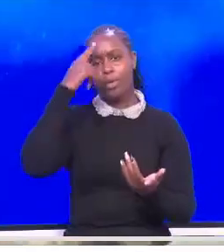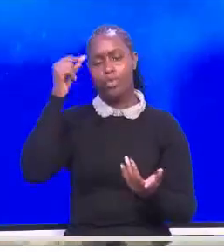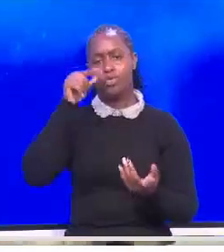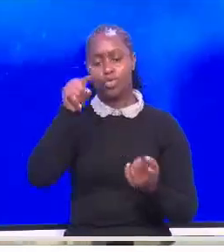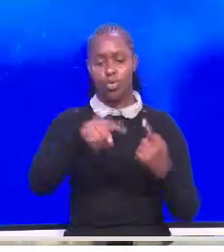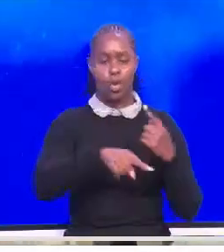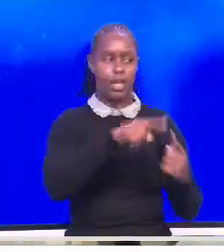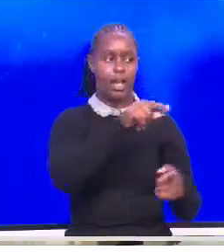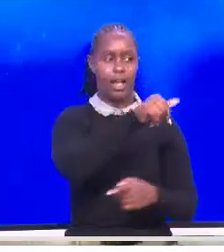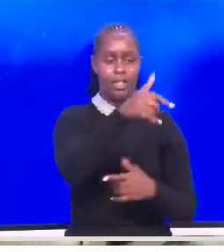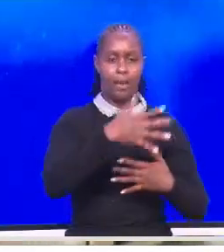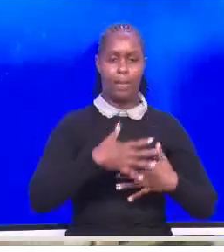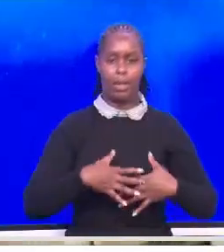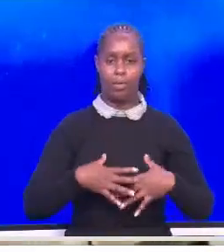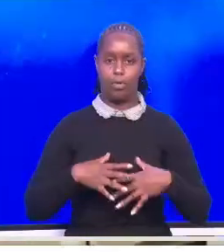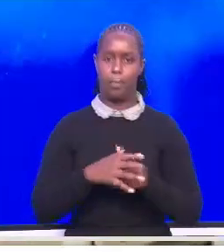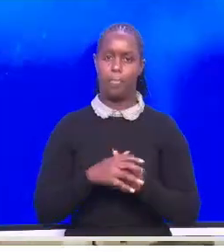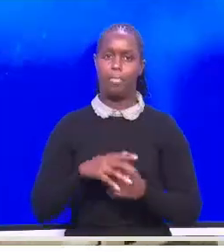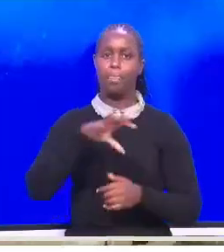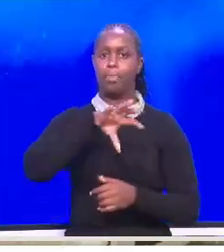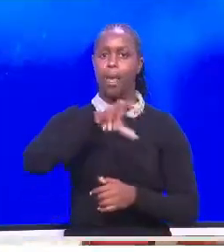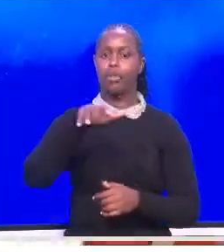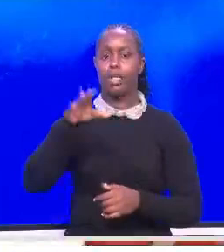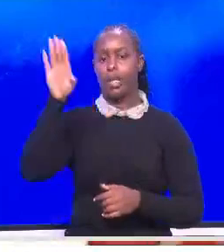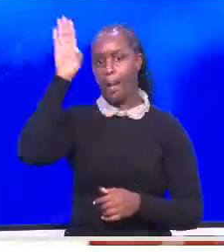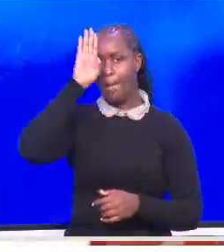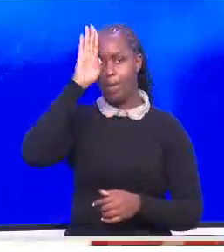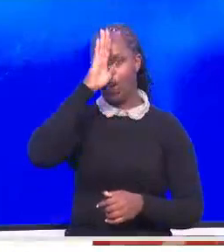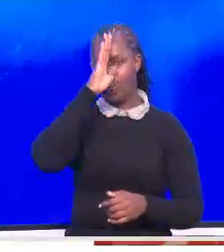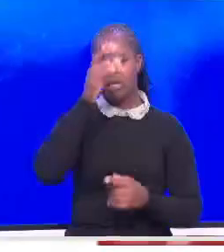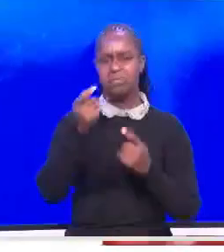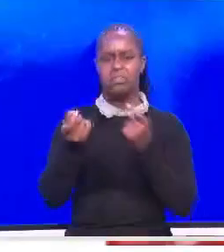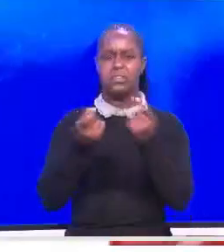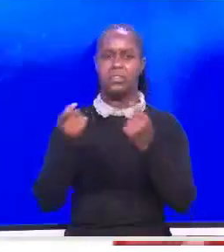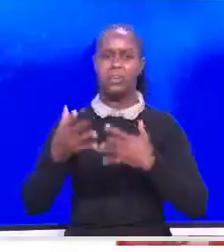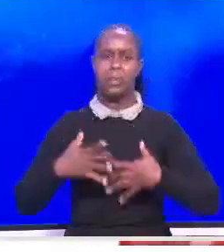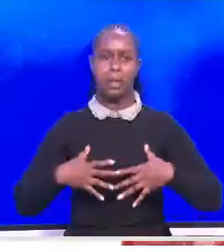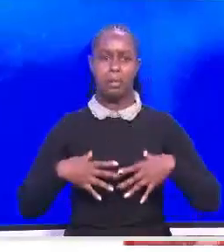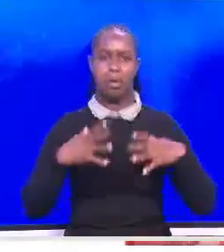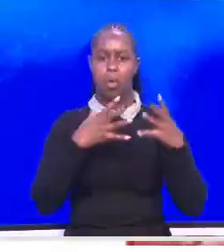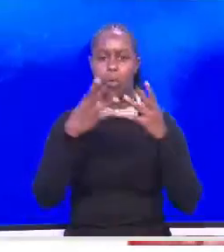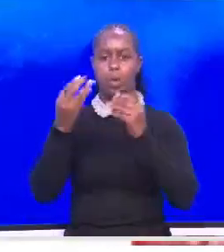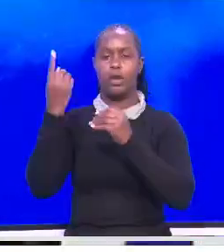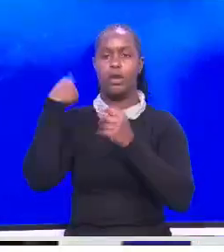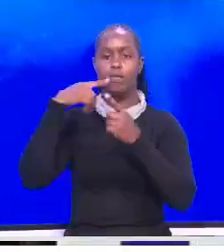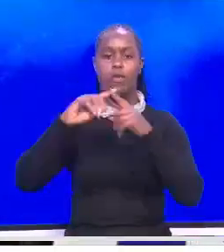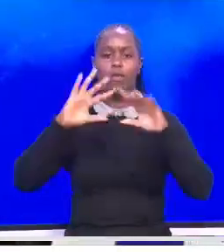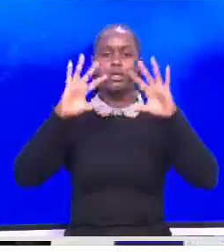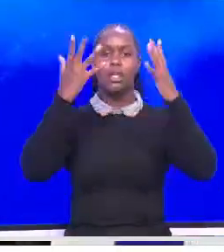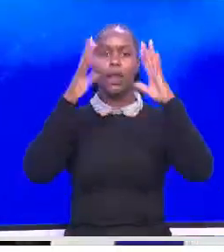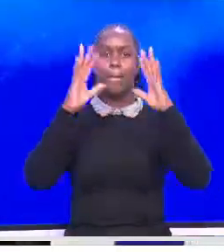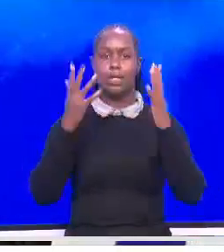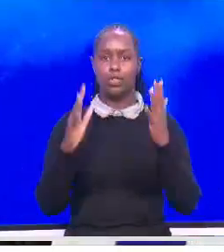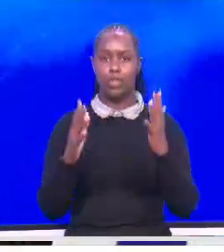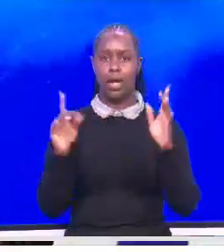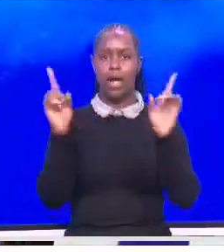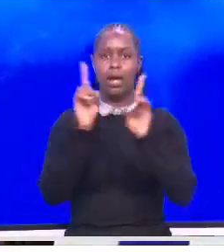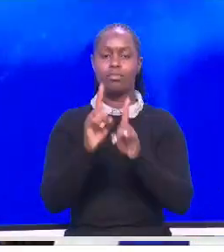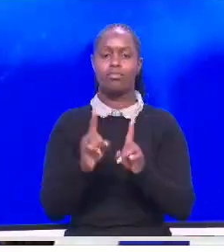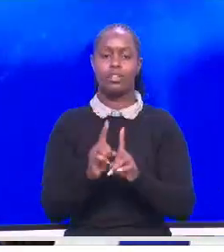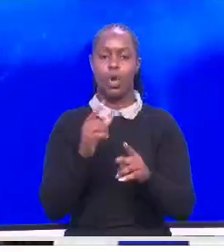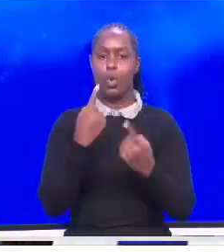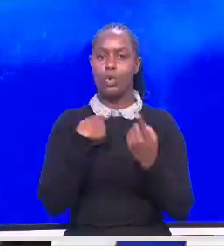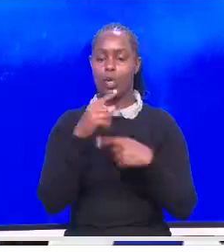Katika kaunti ya Bungoma, idadi ndogo ya wananchi ilijitokeza katika maadhimisho ya siku ya Jamhuri, huko suala la